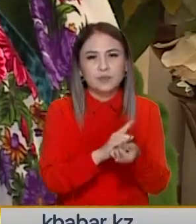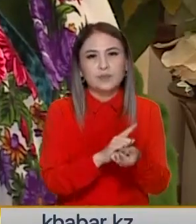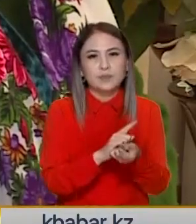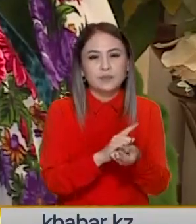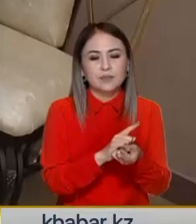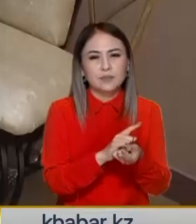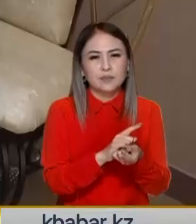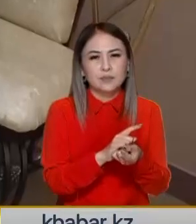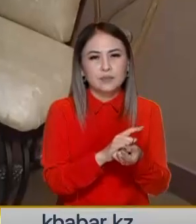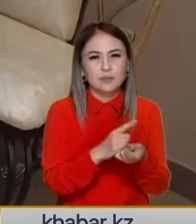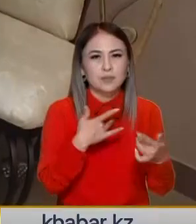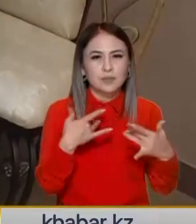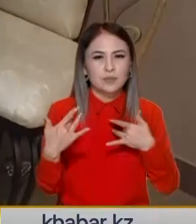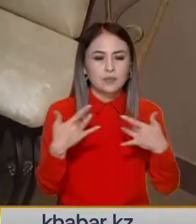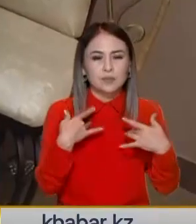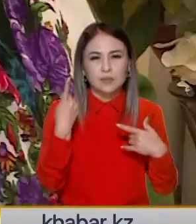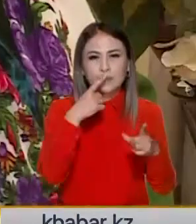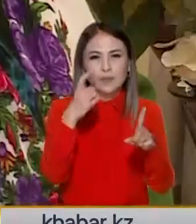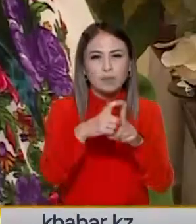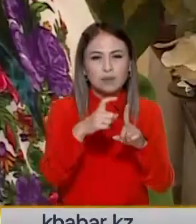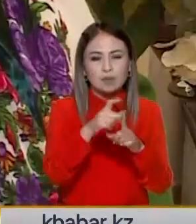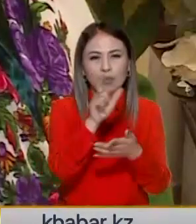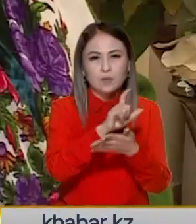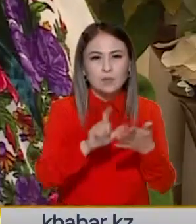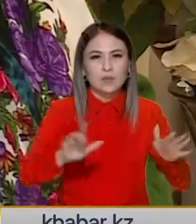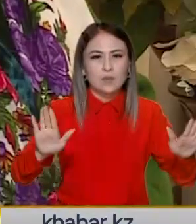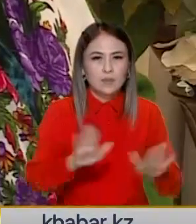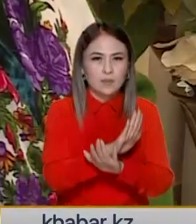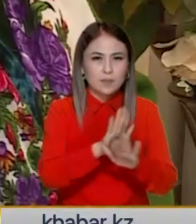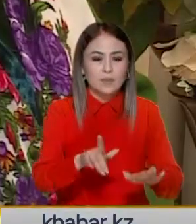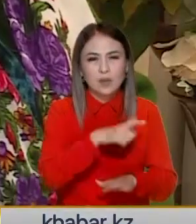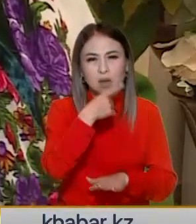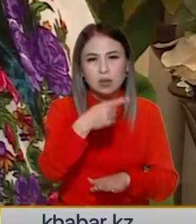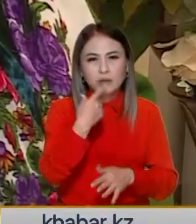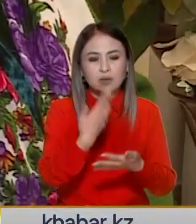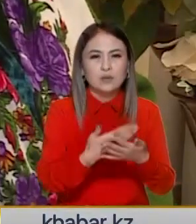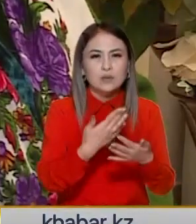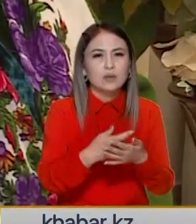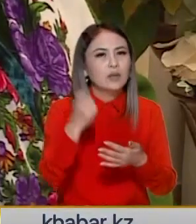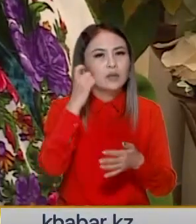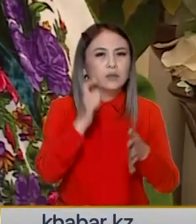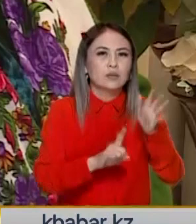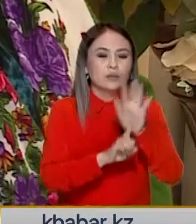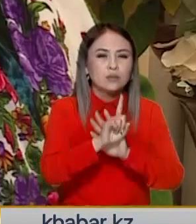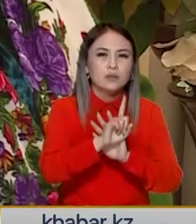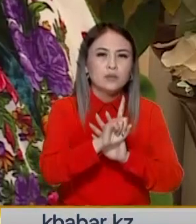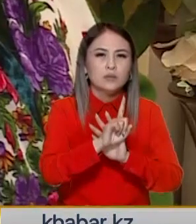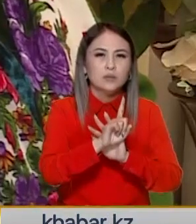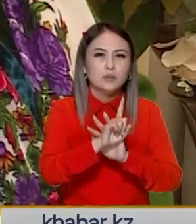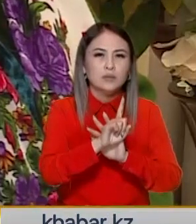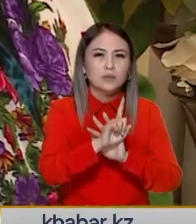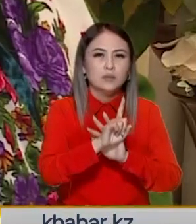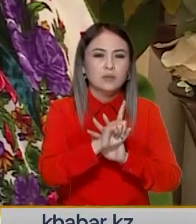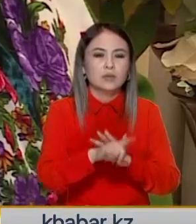жаңағы өнер. Бір ауыз өлең айтайын. Қуғаным өлең мен жыр. Жасымнан тек жиғаным